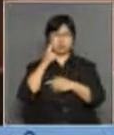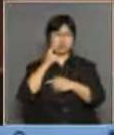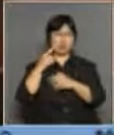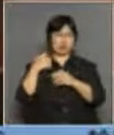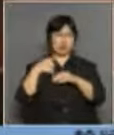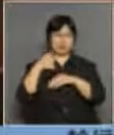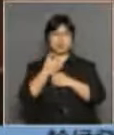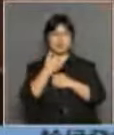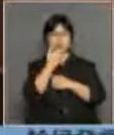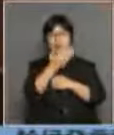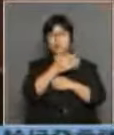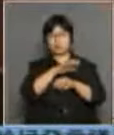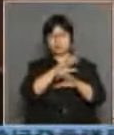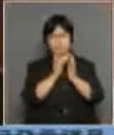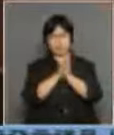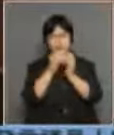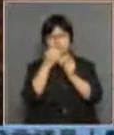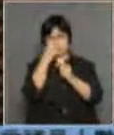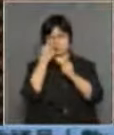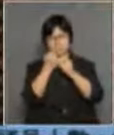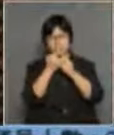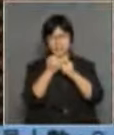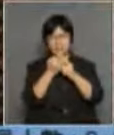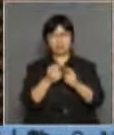告全香港市民啦。